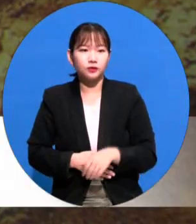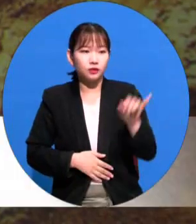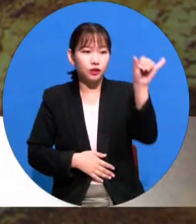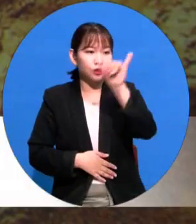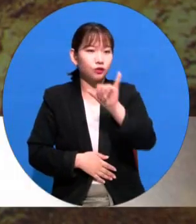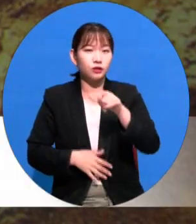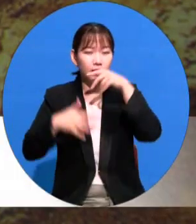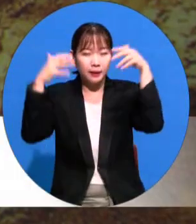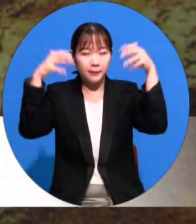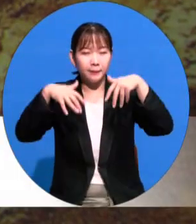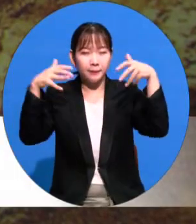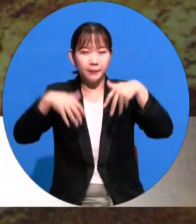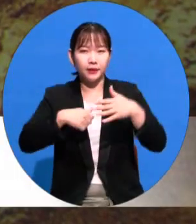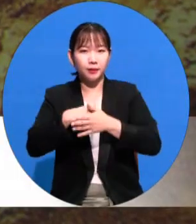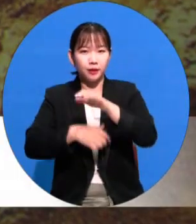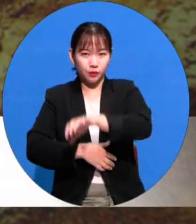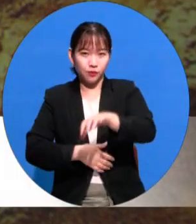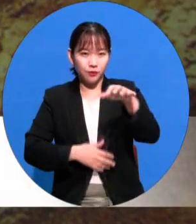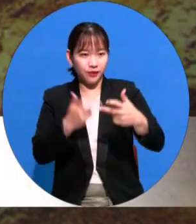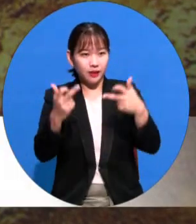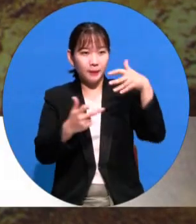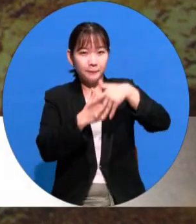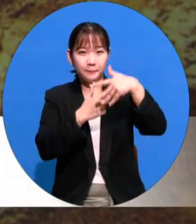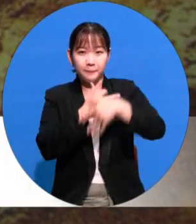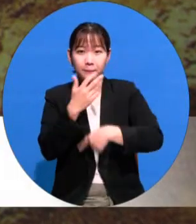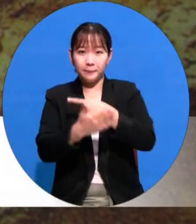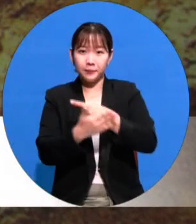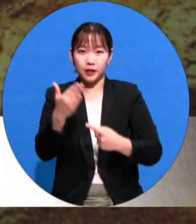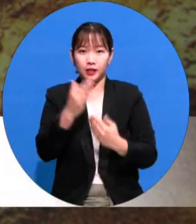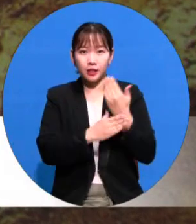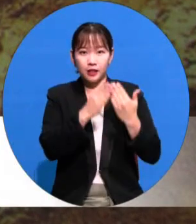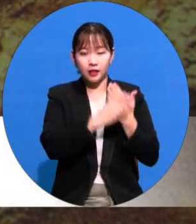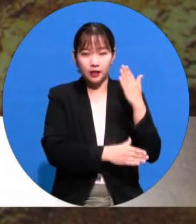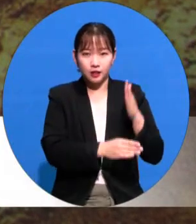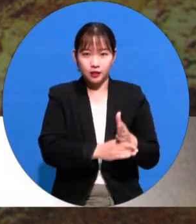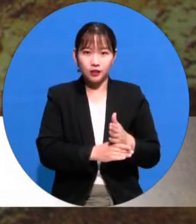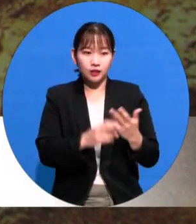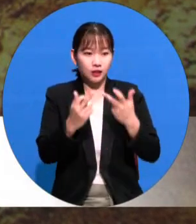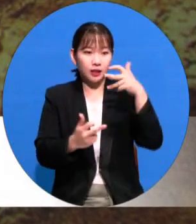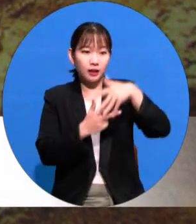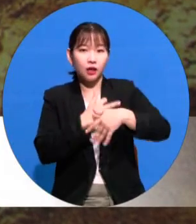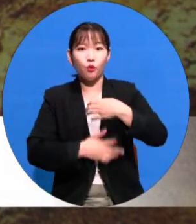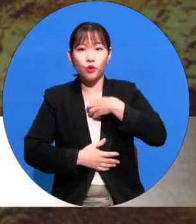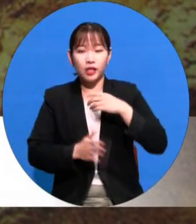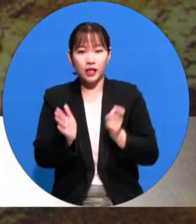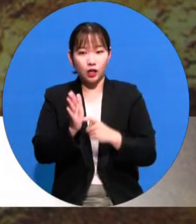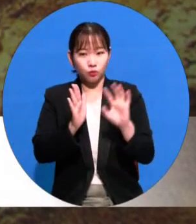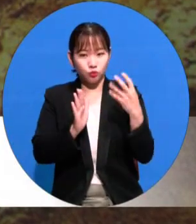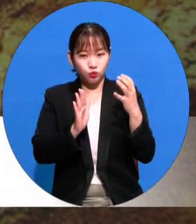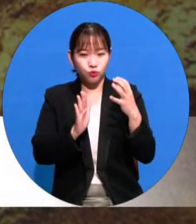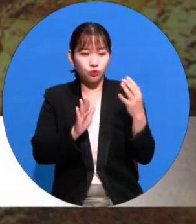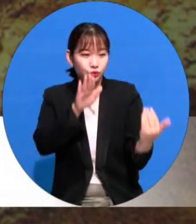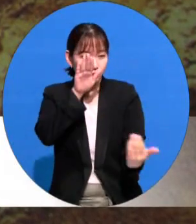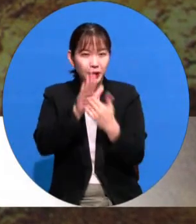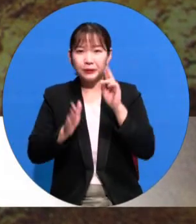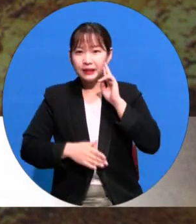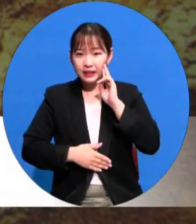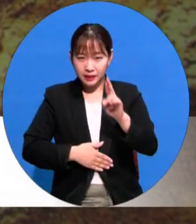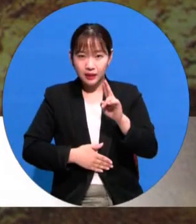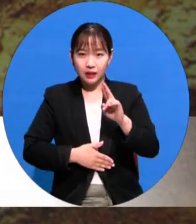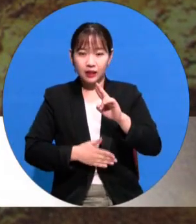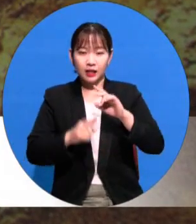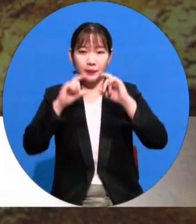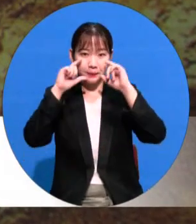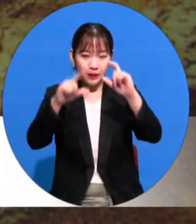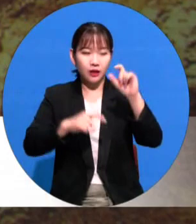전국을 강타한 집중호우로 곳곳에서 산사태 피해가 이어지고 있습니다. 산사태 위기경보 최고 단계가 내려져 있는 광주